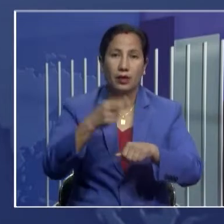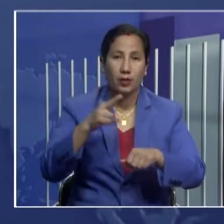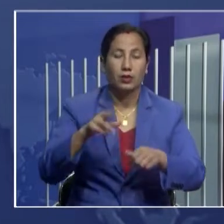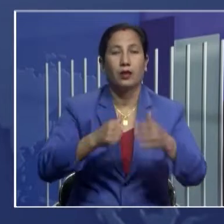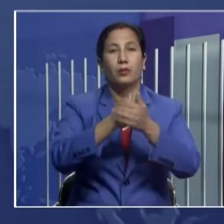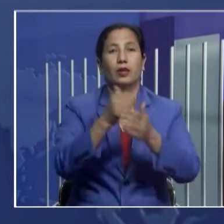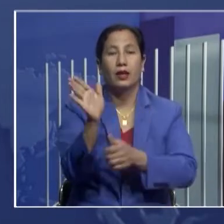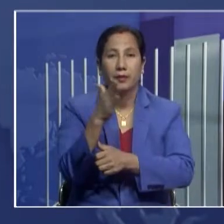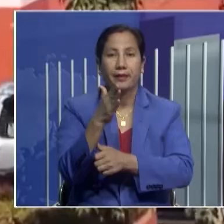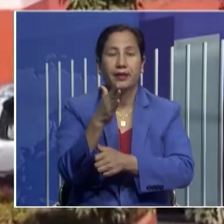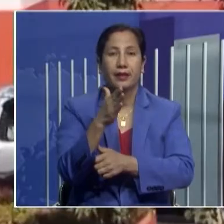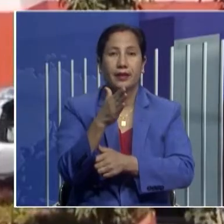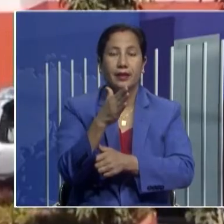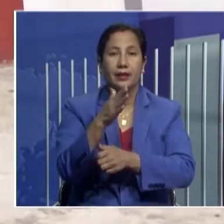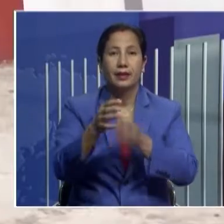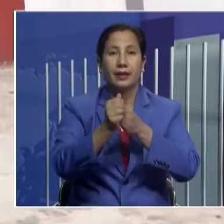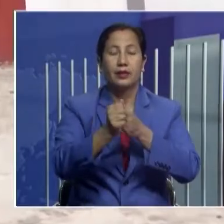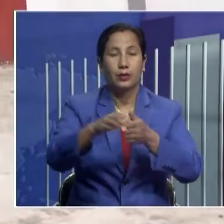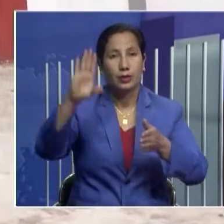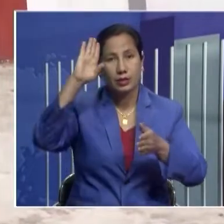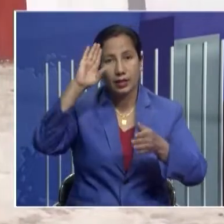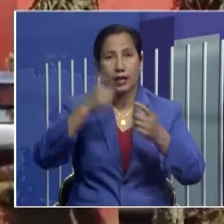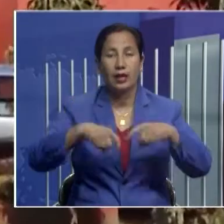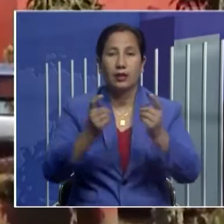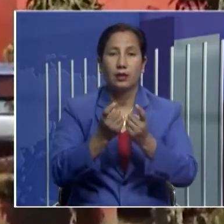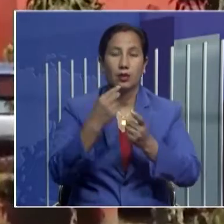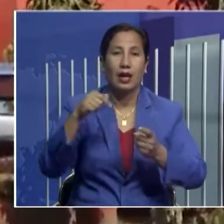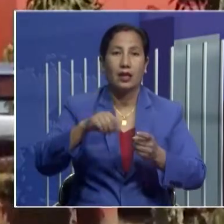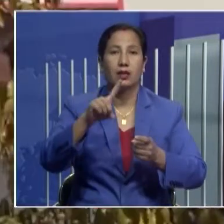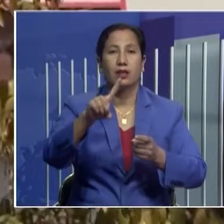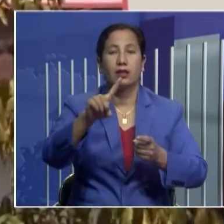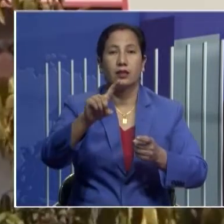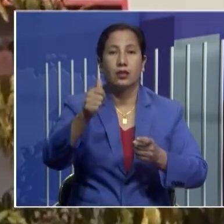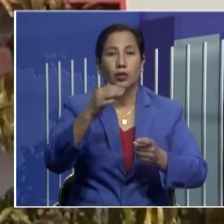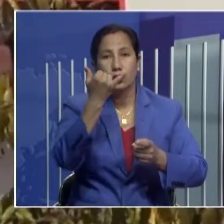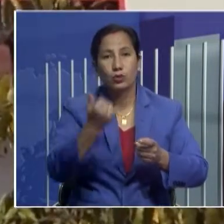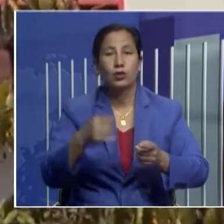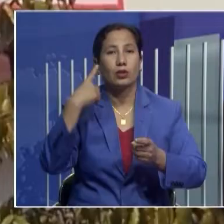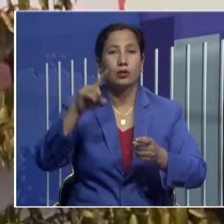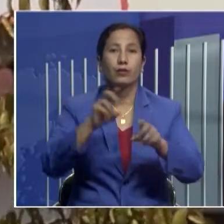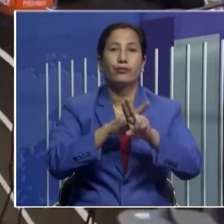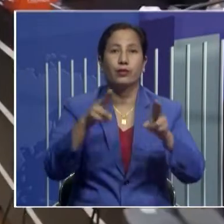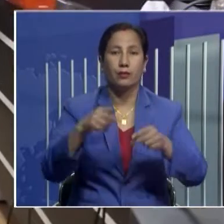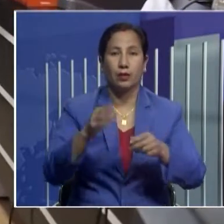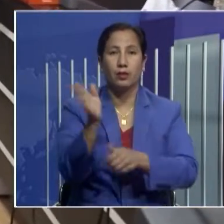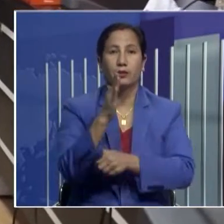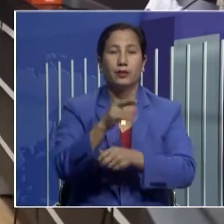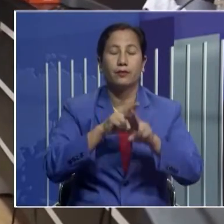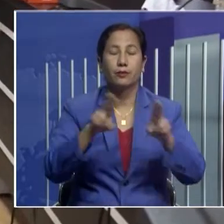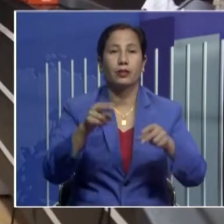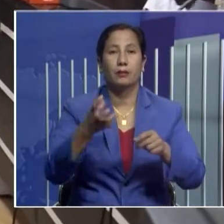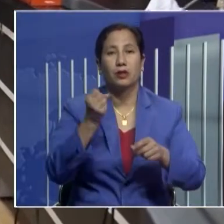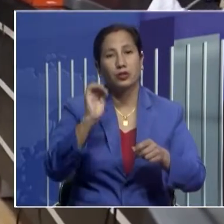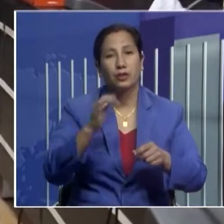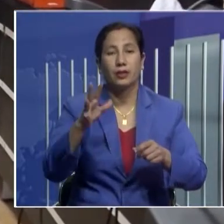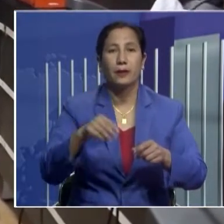मुख्यमन्त्री जीवन बहादुर शाही नेतृत्वको सरकार गठन भएको आज 16 दिन पुरा भए पनि मन्त्री परिषद विस्तारले पूर्णता पाउन सकेको